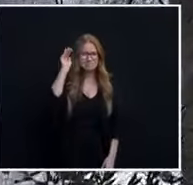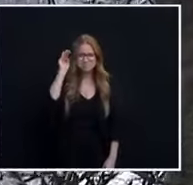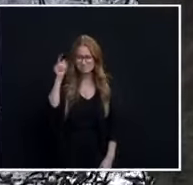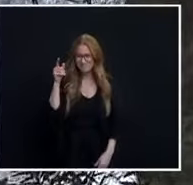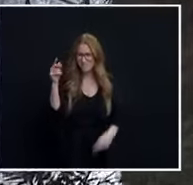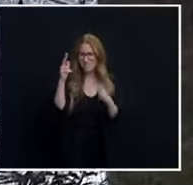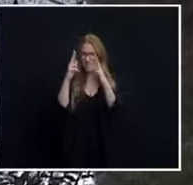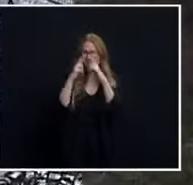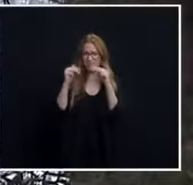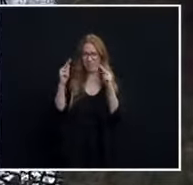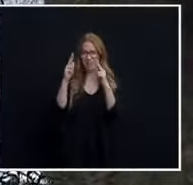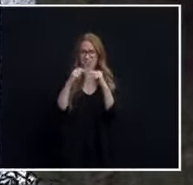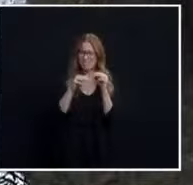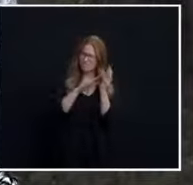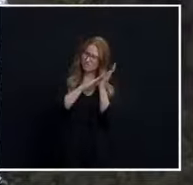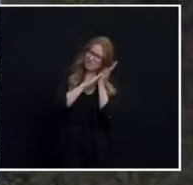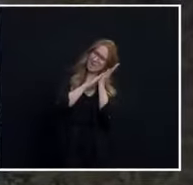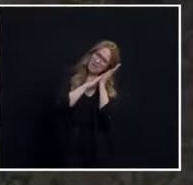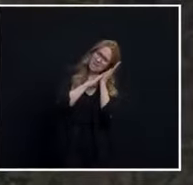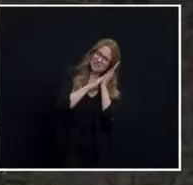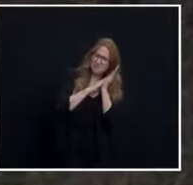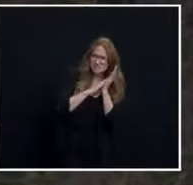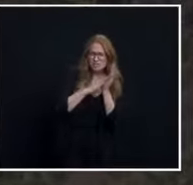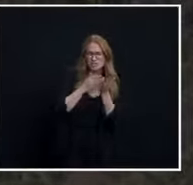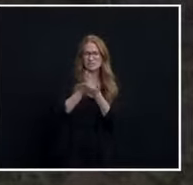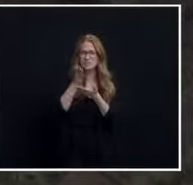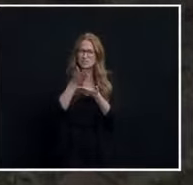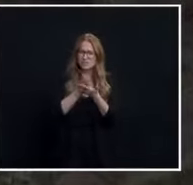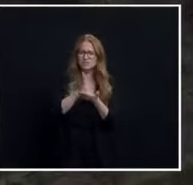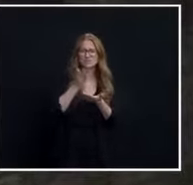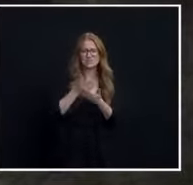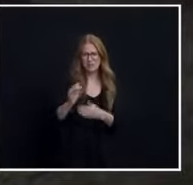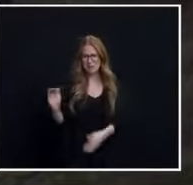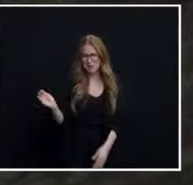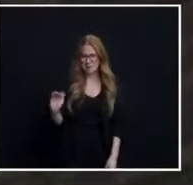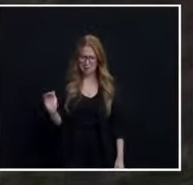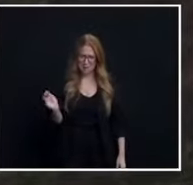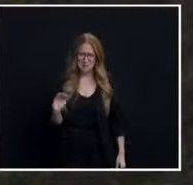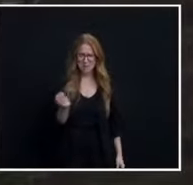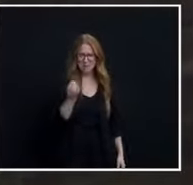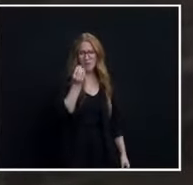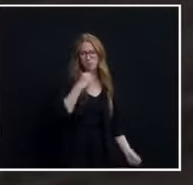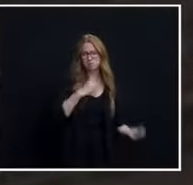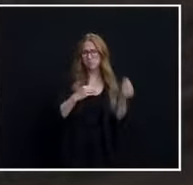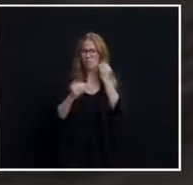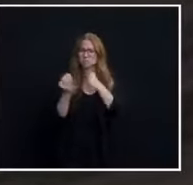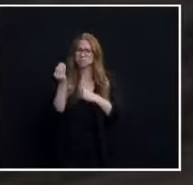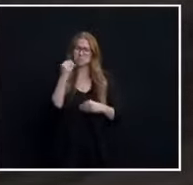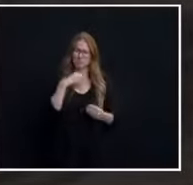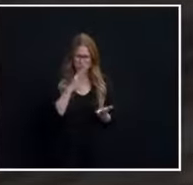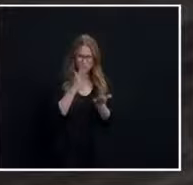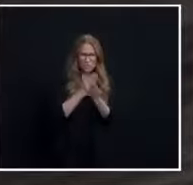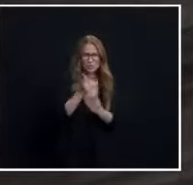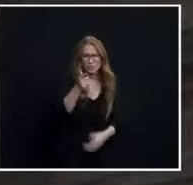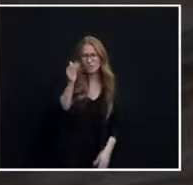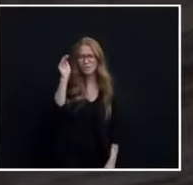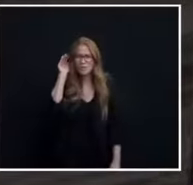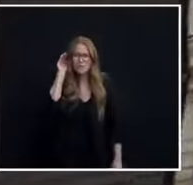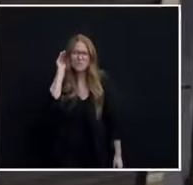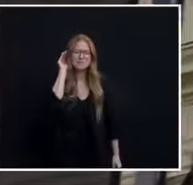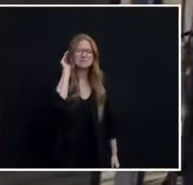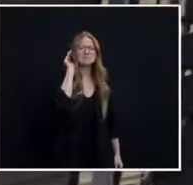im Void und zwischendurch frisst er kleine Kinder. Aus der Schockiert,